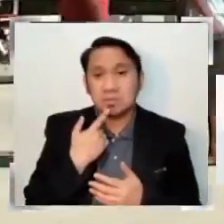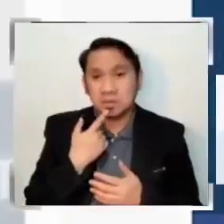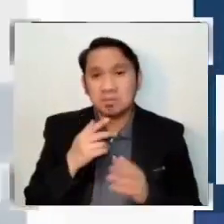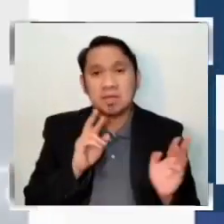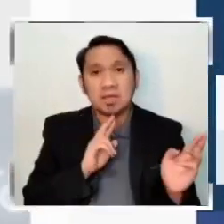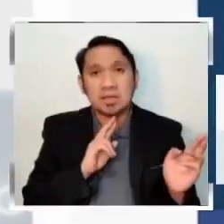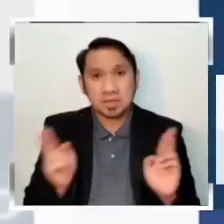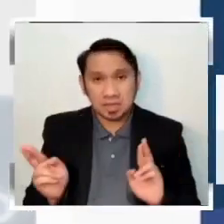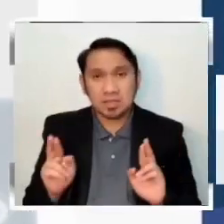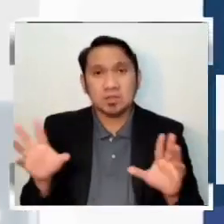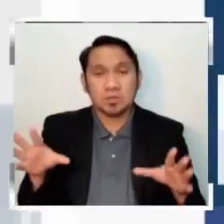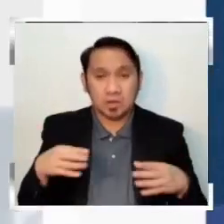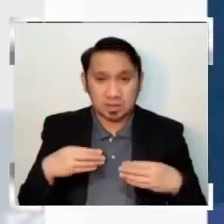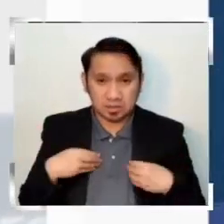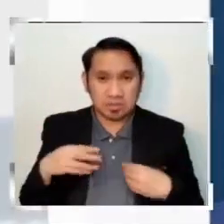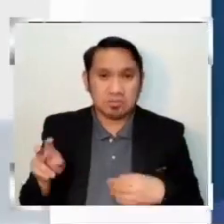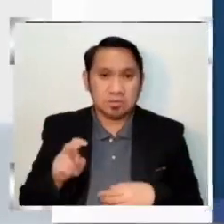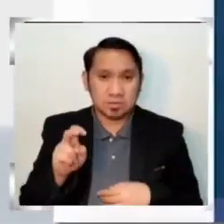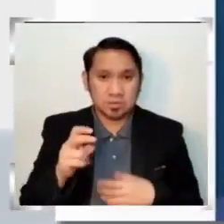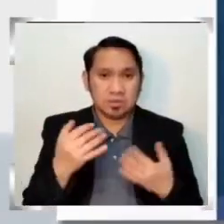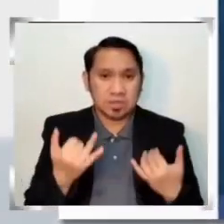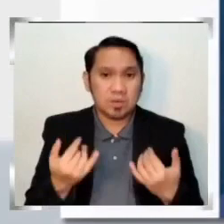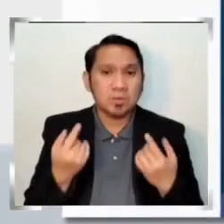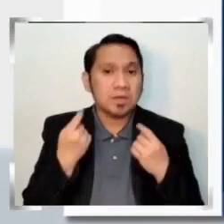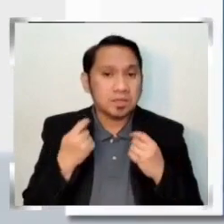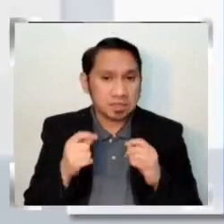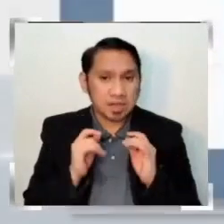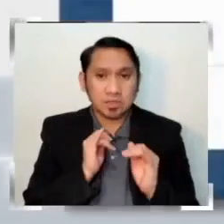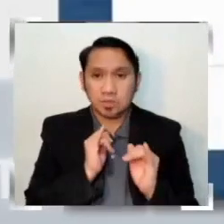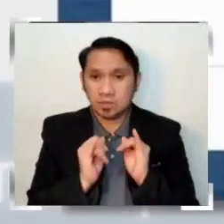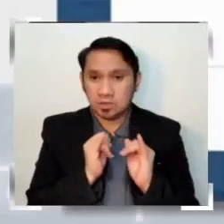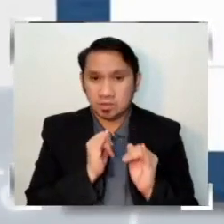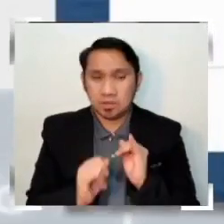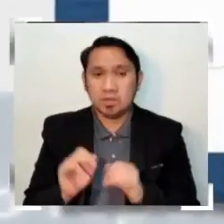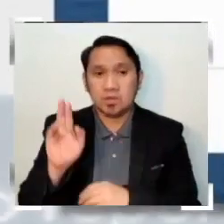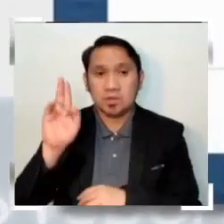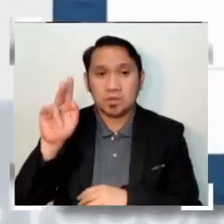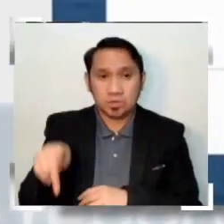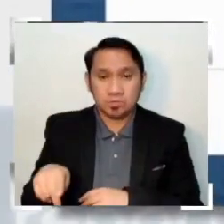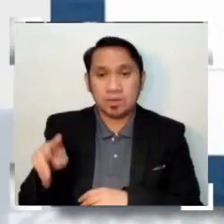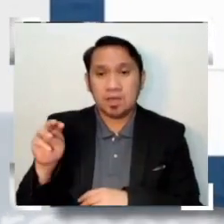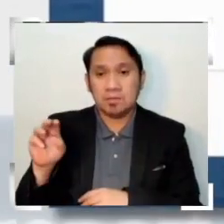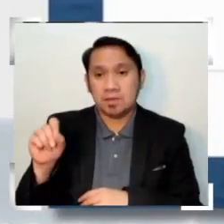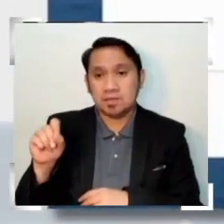turista. Sinusubukan paraming makuha ang panig ng UPMSI kaugnay